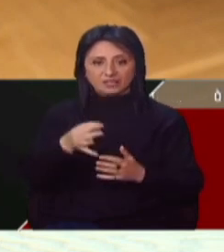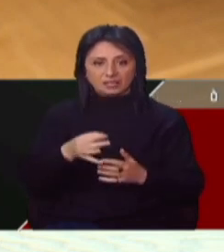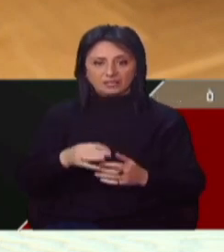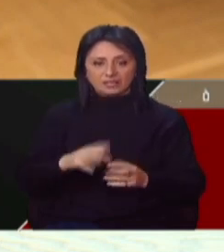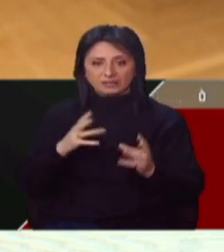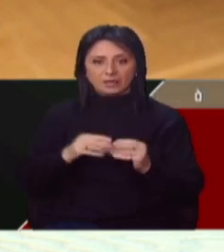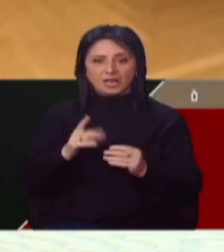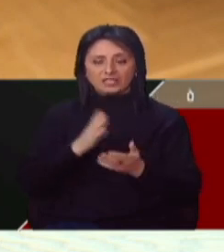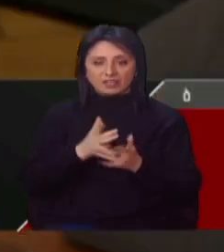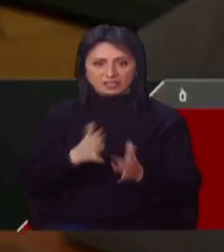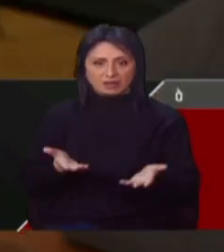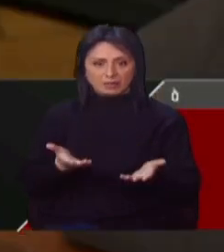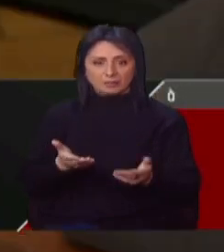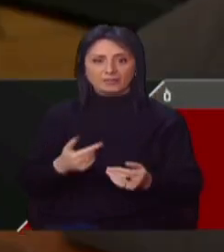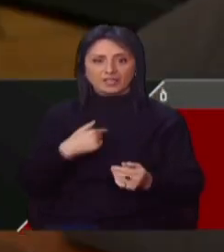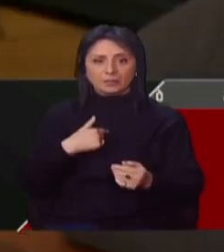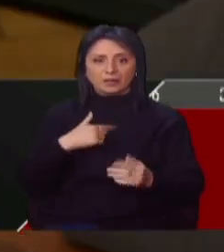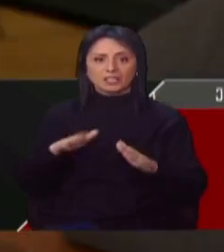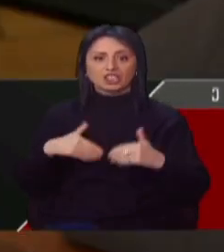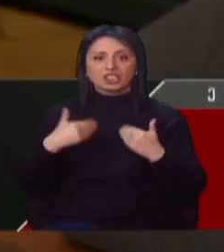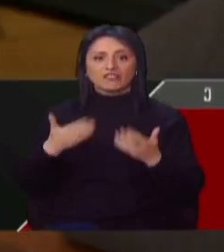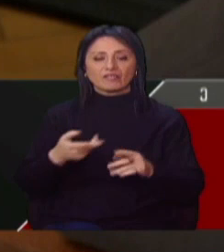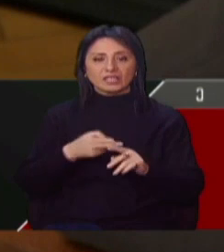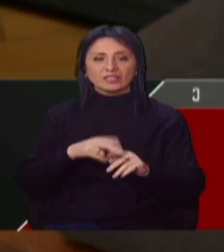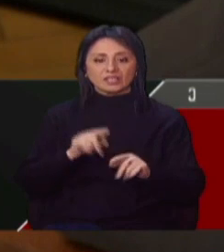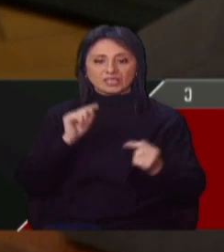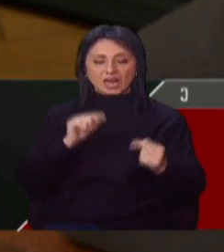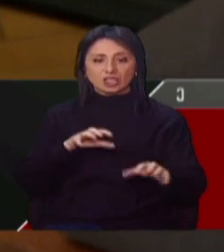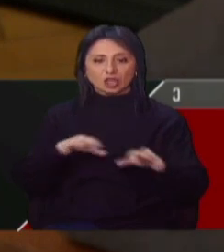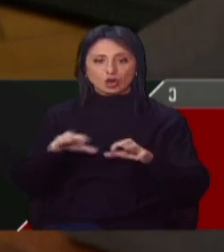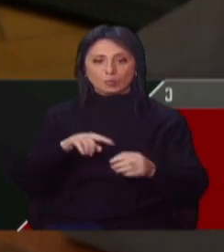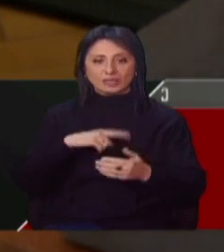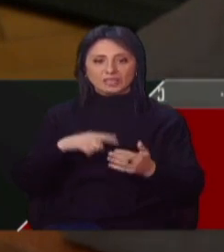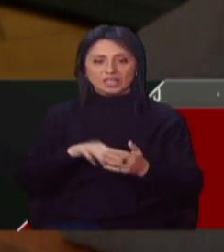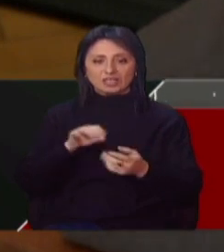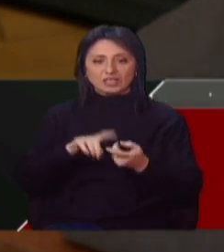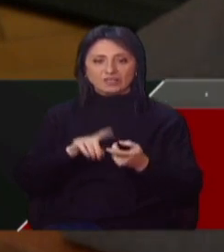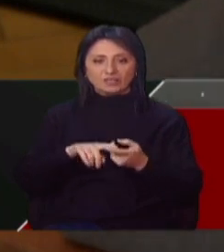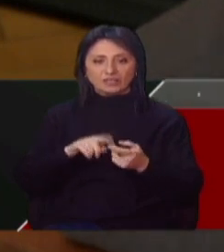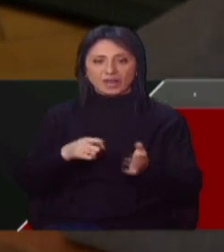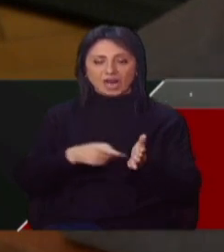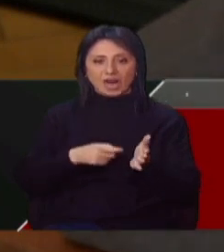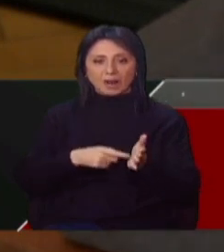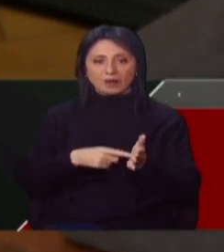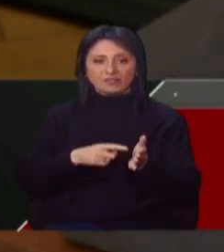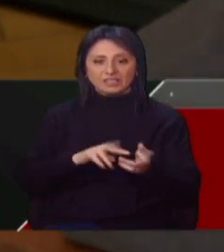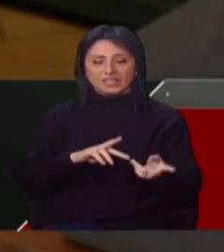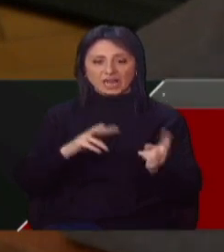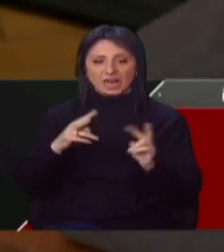scoși de la Vagenot, tu ești nișin scoși de la